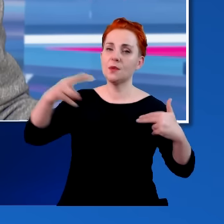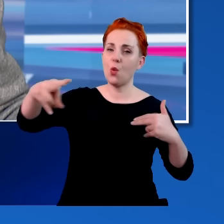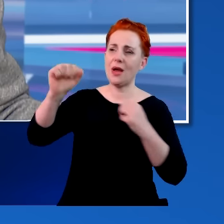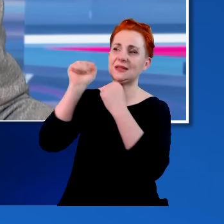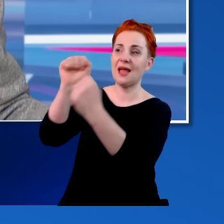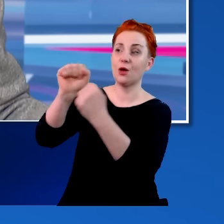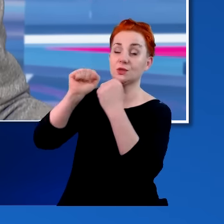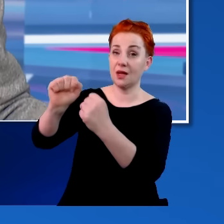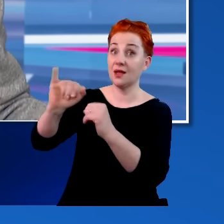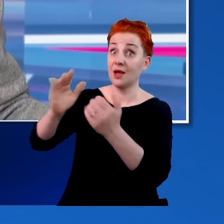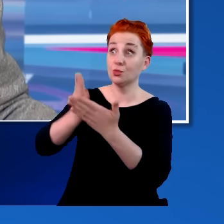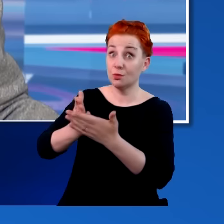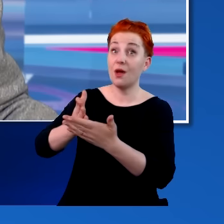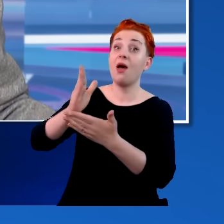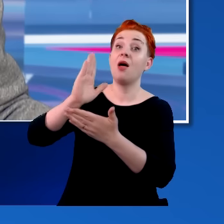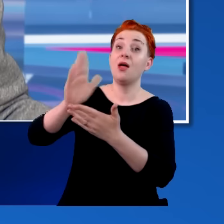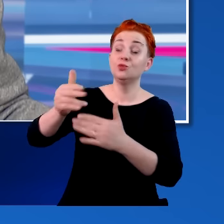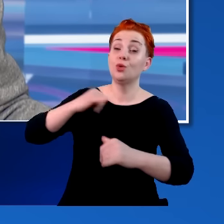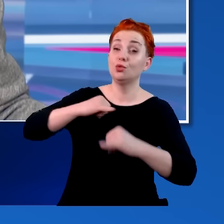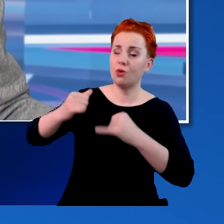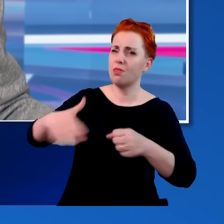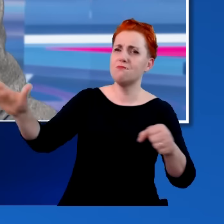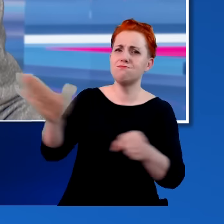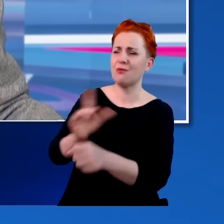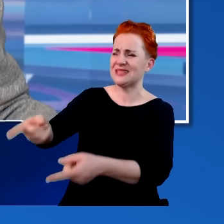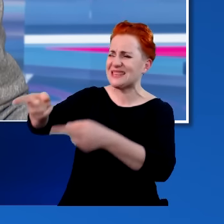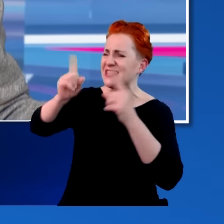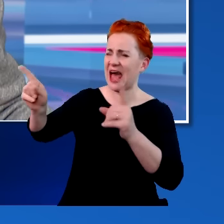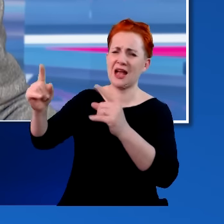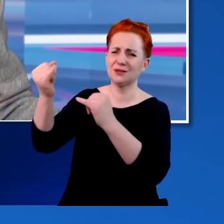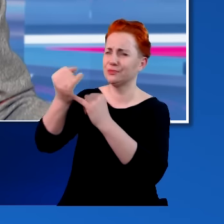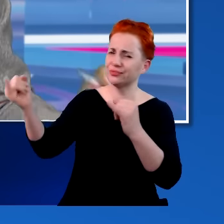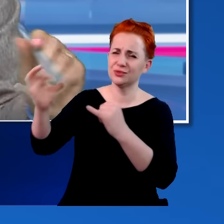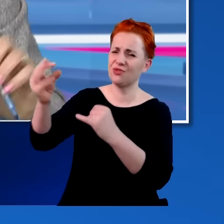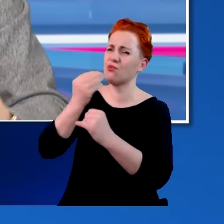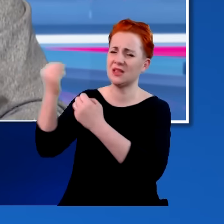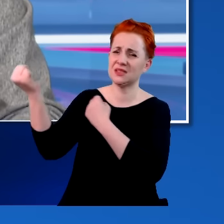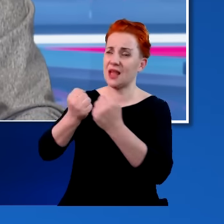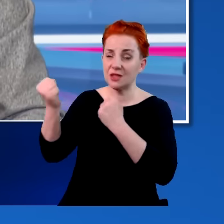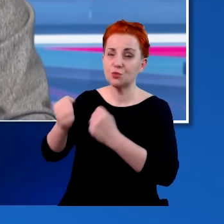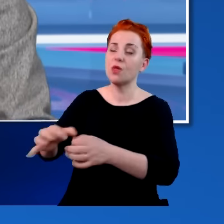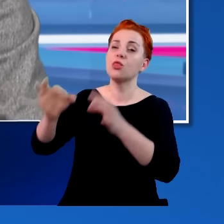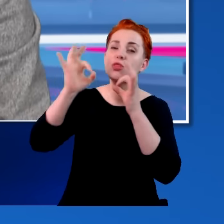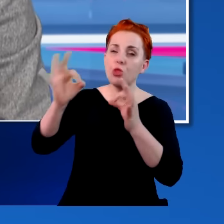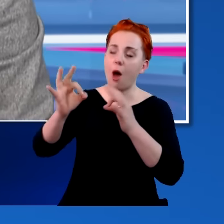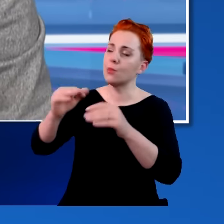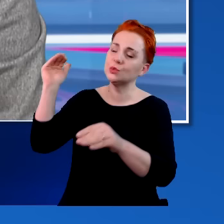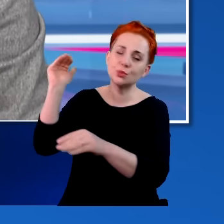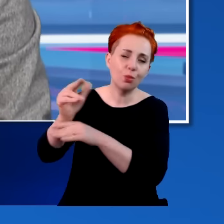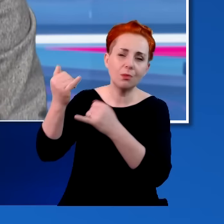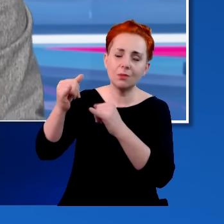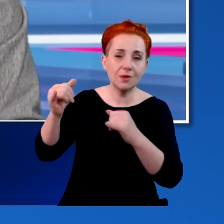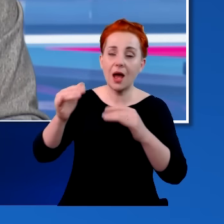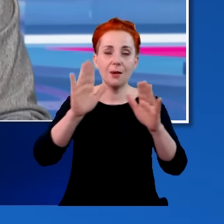po wprowadzeniu jednostronnie przez rząd pełnego embarga na produkty rolne z Ukrainy skutecznych systemowych mechanizmów